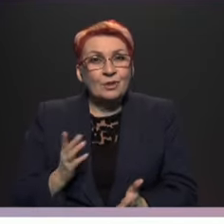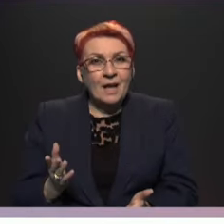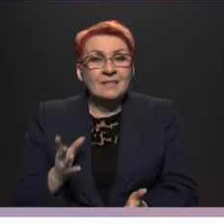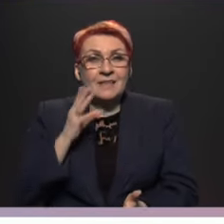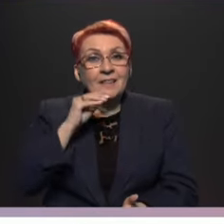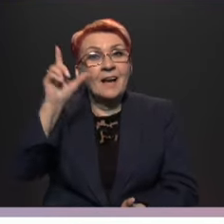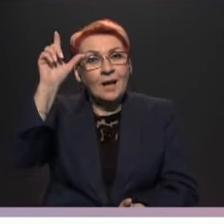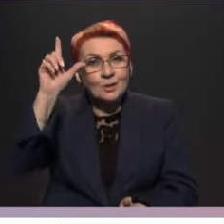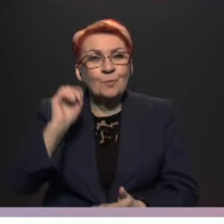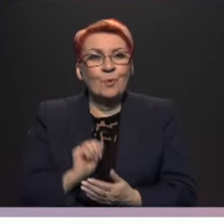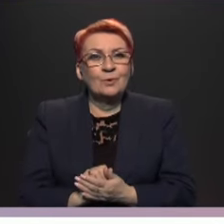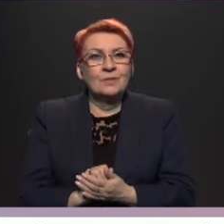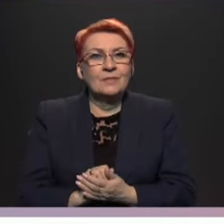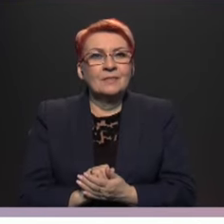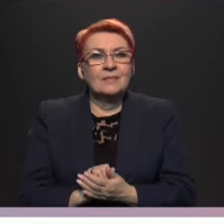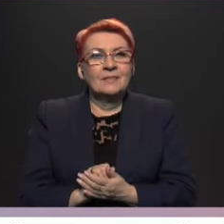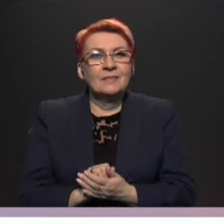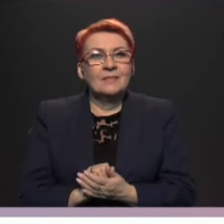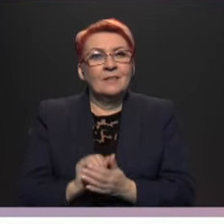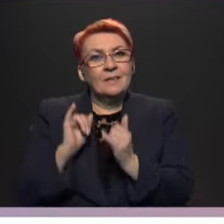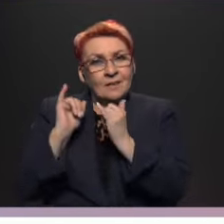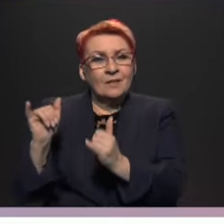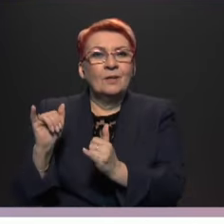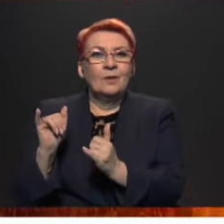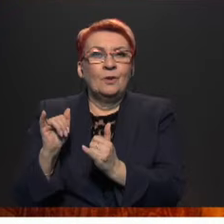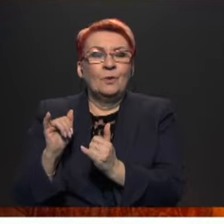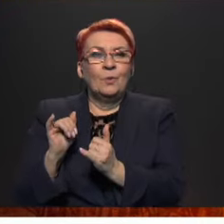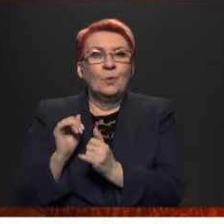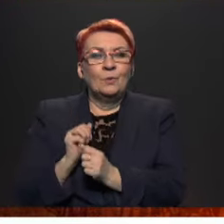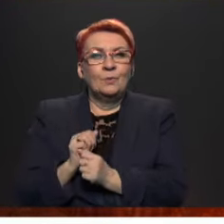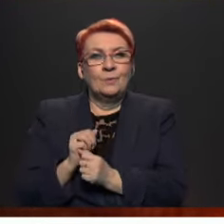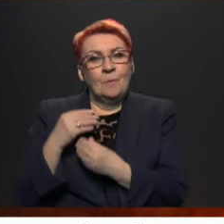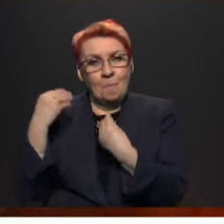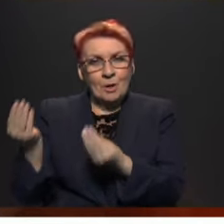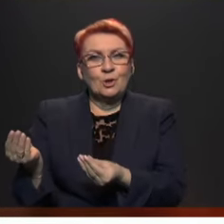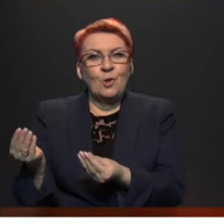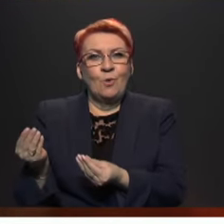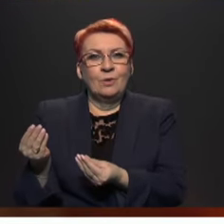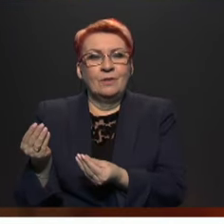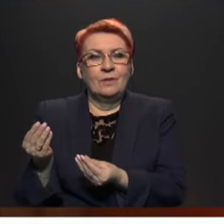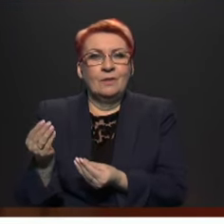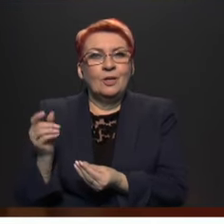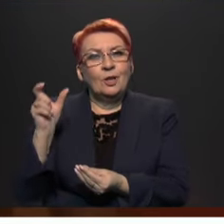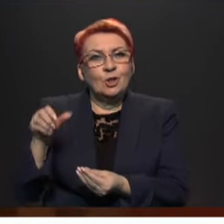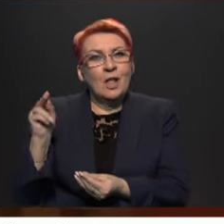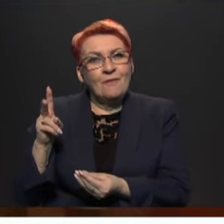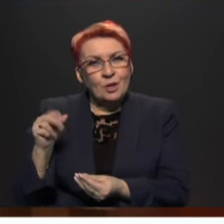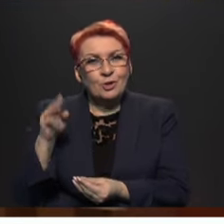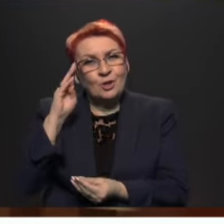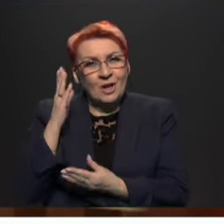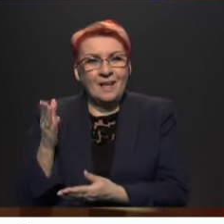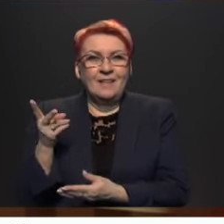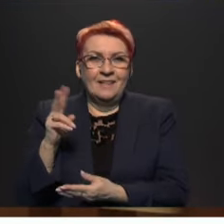когда Господь устроит и пошлет человечка